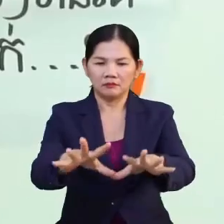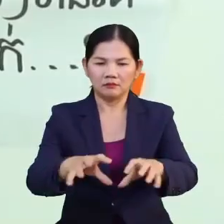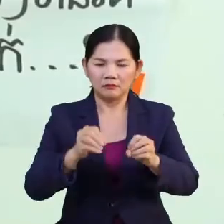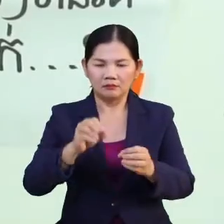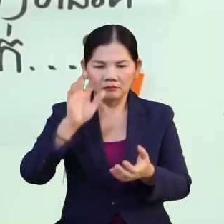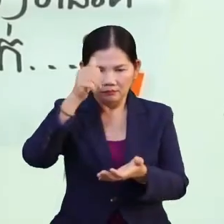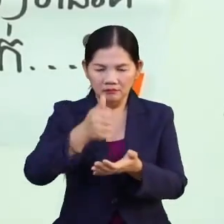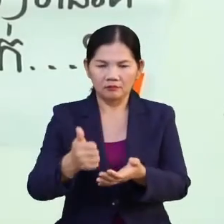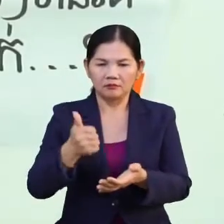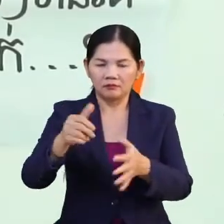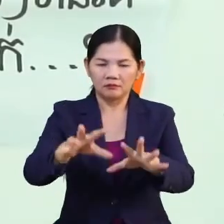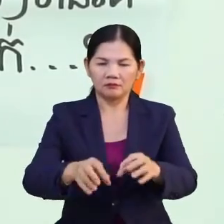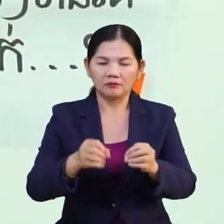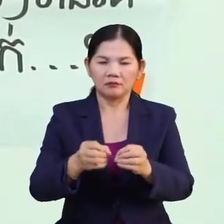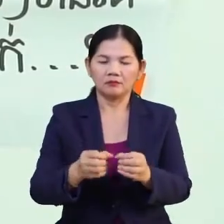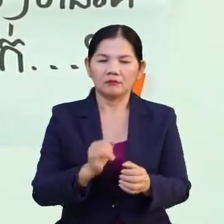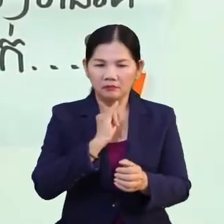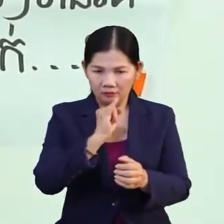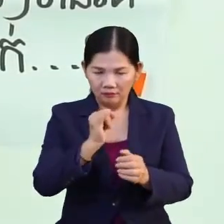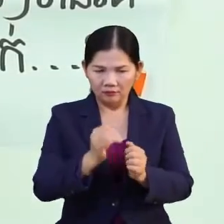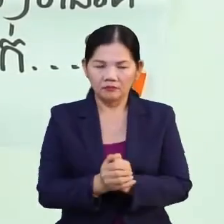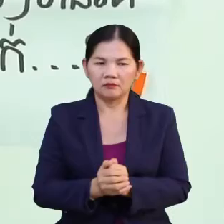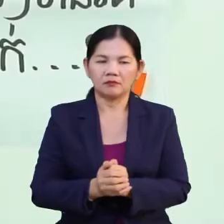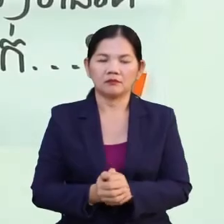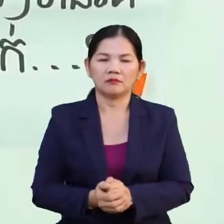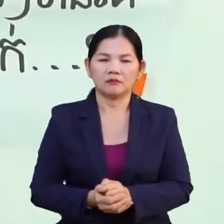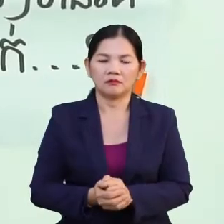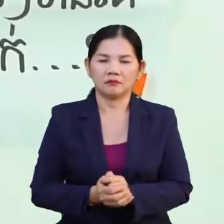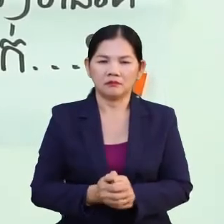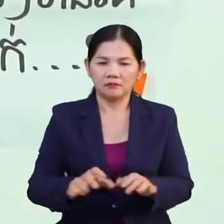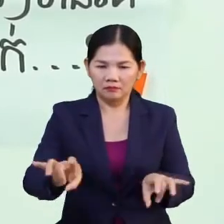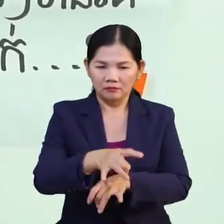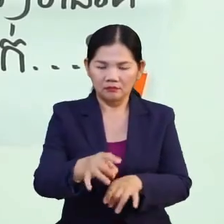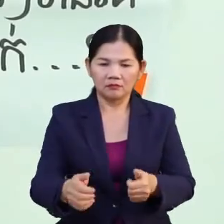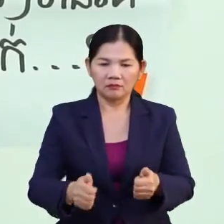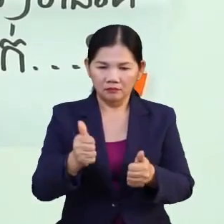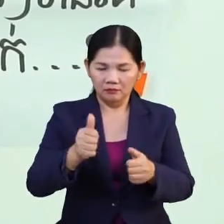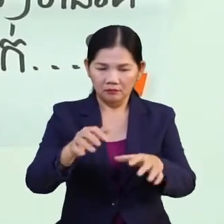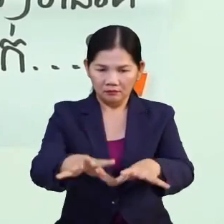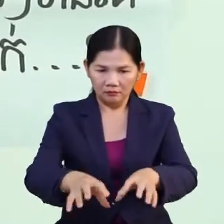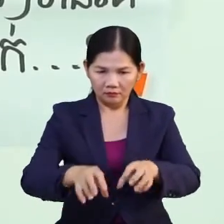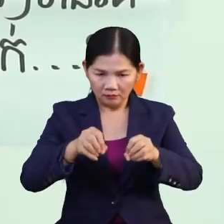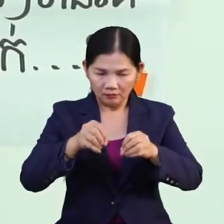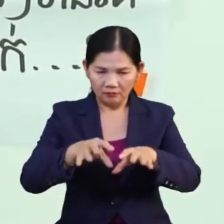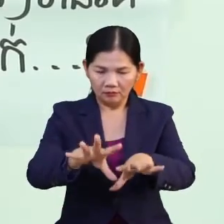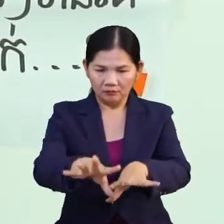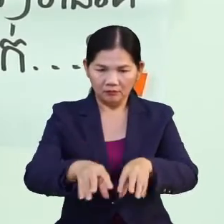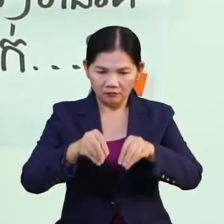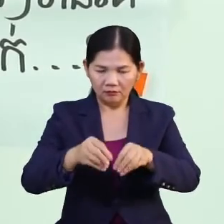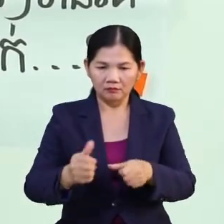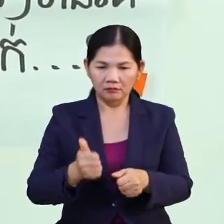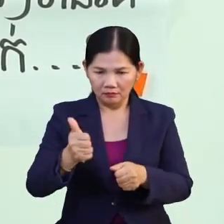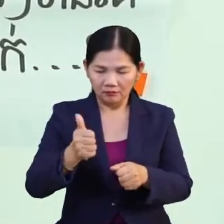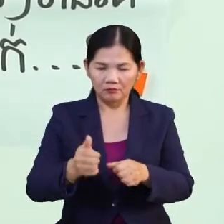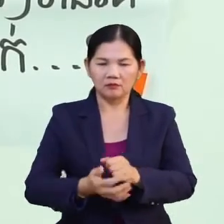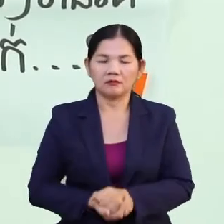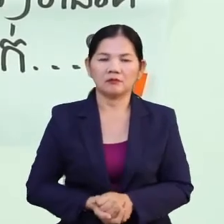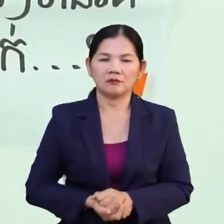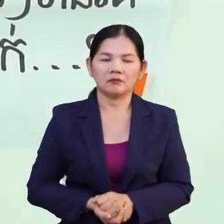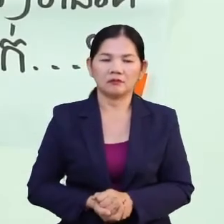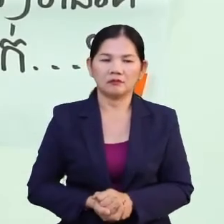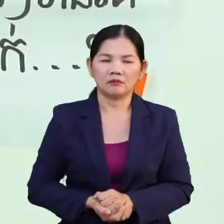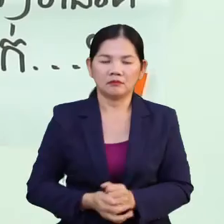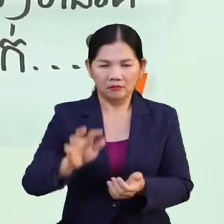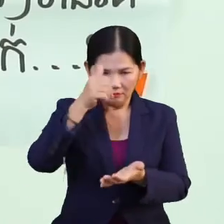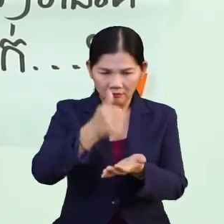លល្អមកវិញដូចជាធម្មតាតើយើងធ្វើអំពើល្អអ្វីដែលយើងទទួលផលគឺជាអំពើល្អដូចគ្នាណាកូនណាចាជាផល